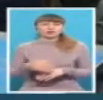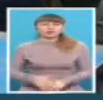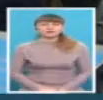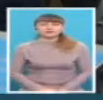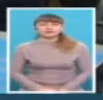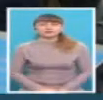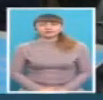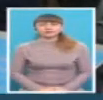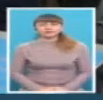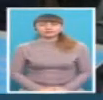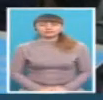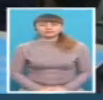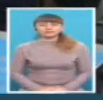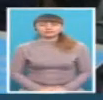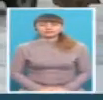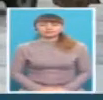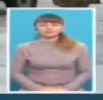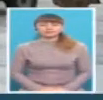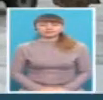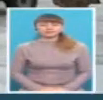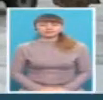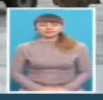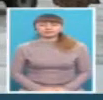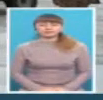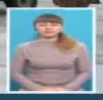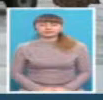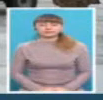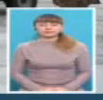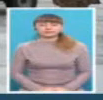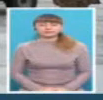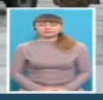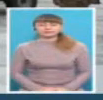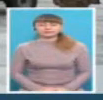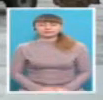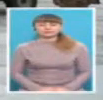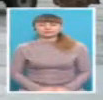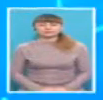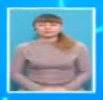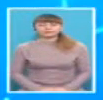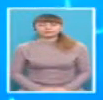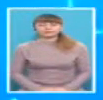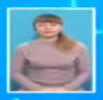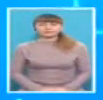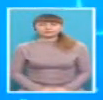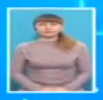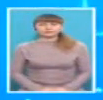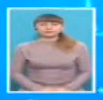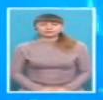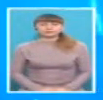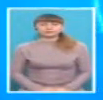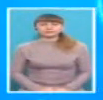саймандар жеткілікті дейді олар. Бауыржан Қазымқан, Арман Шалабаев, Қостанай арнасы.